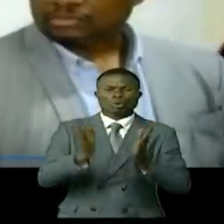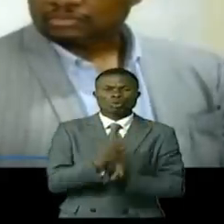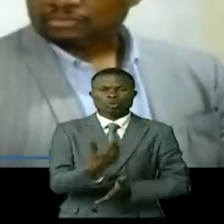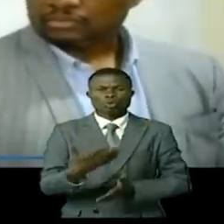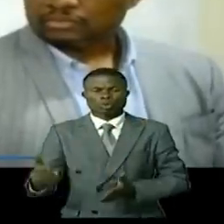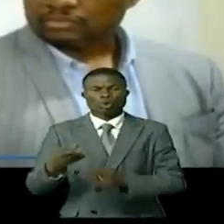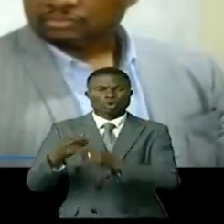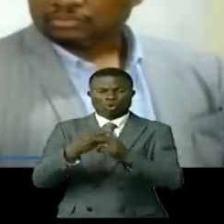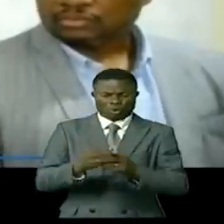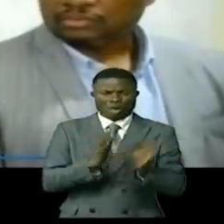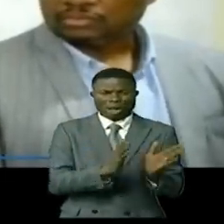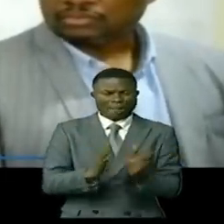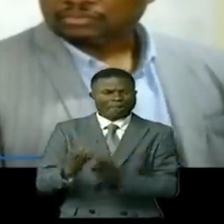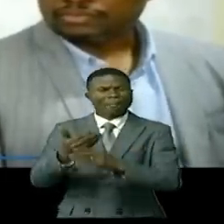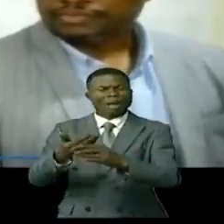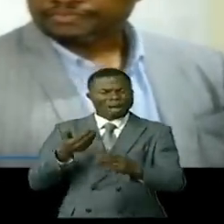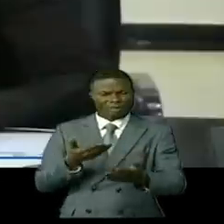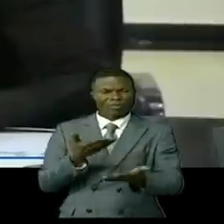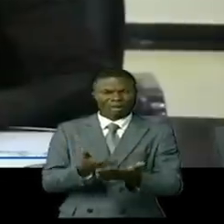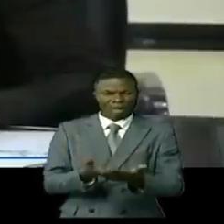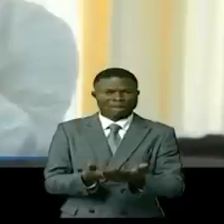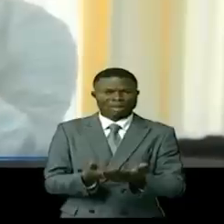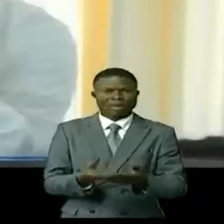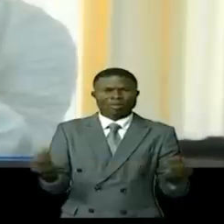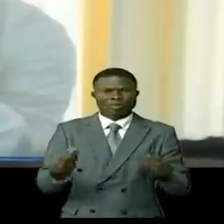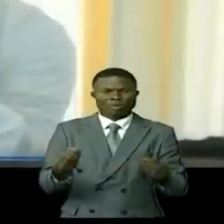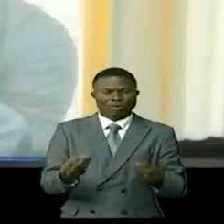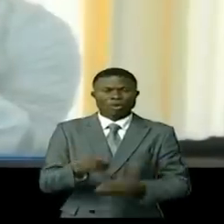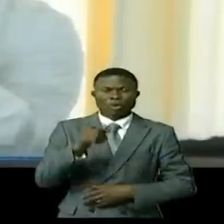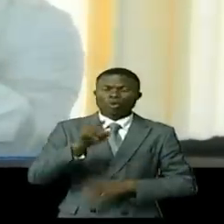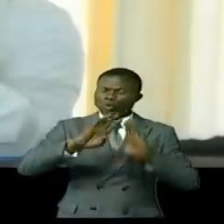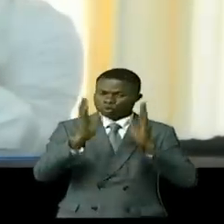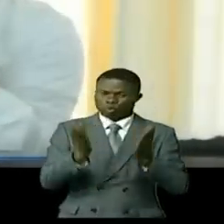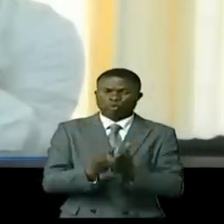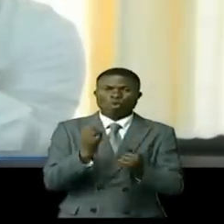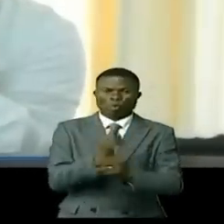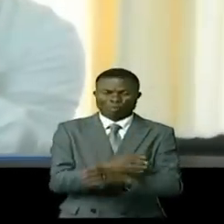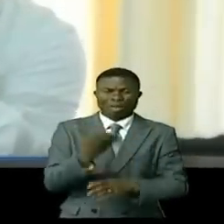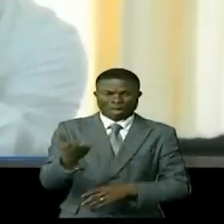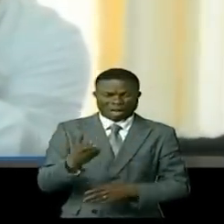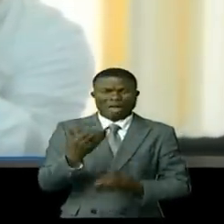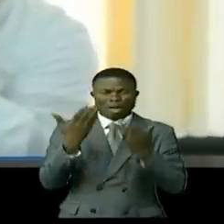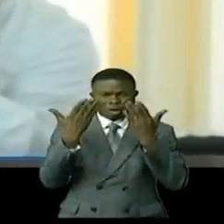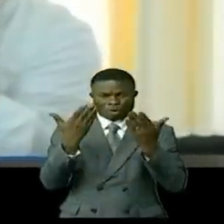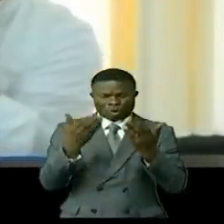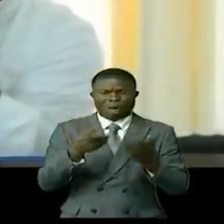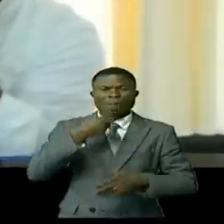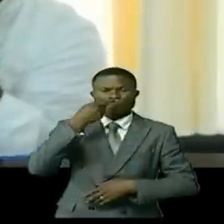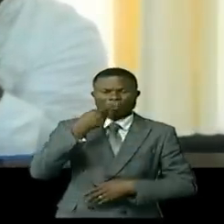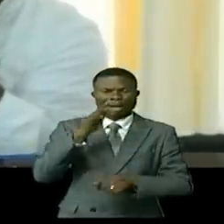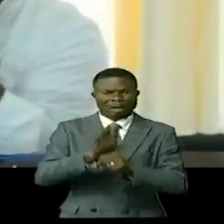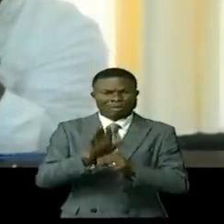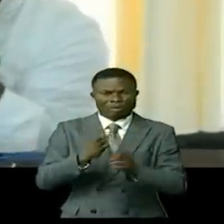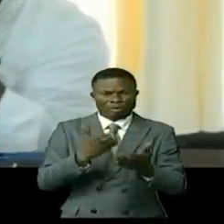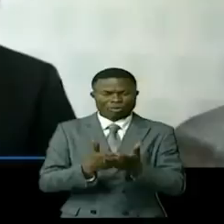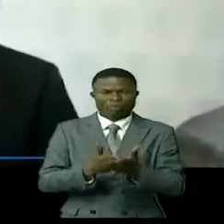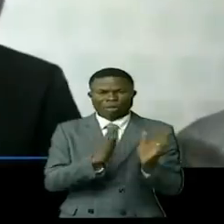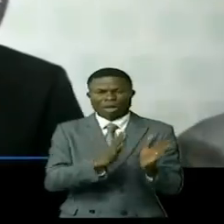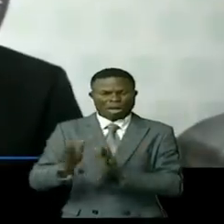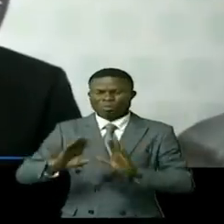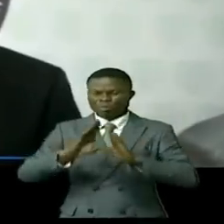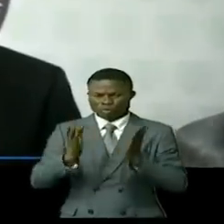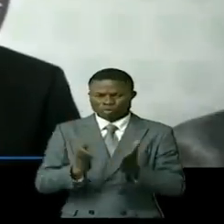dispositions sécuritaires soient envisagées. Je pense que tout a été exploré. On a dû prendre des